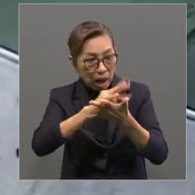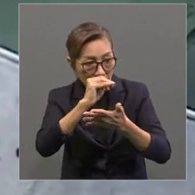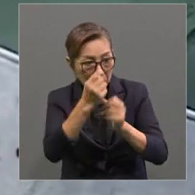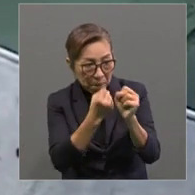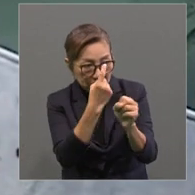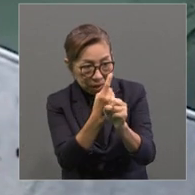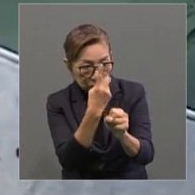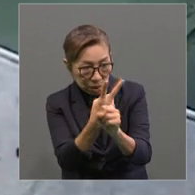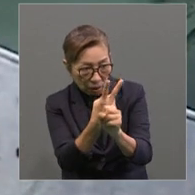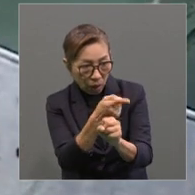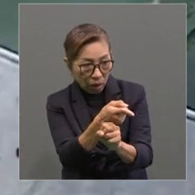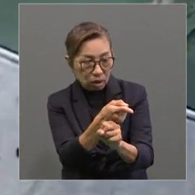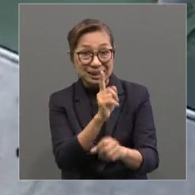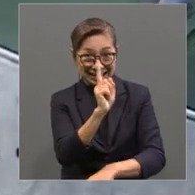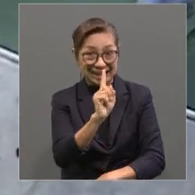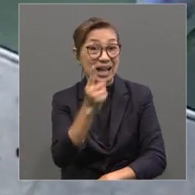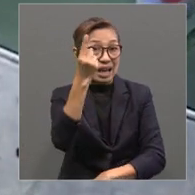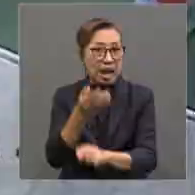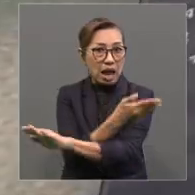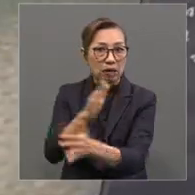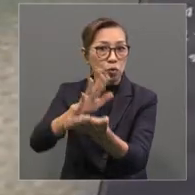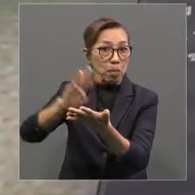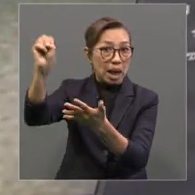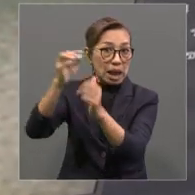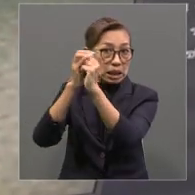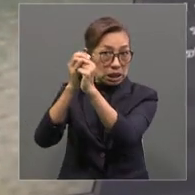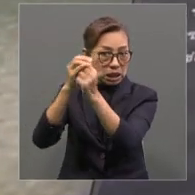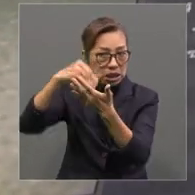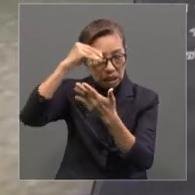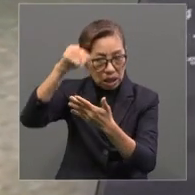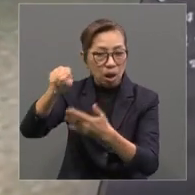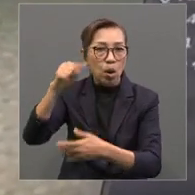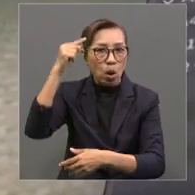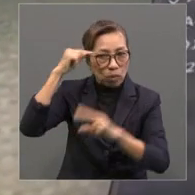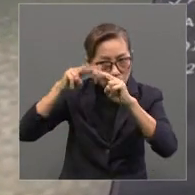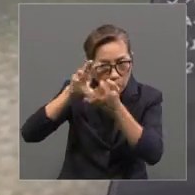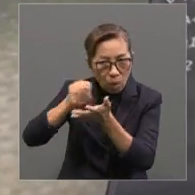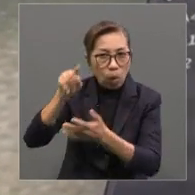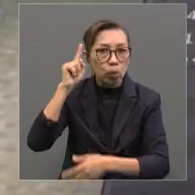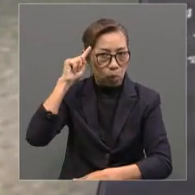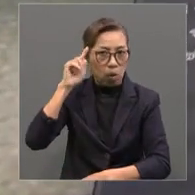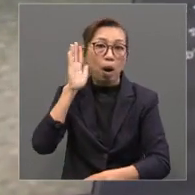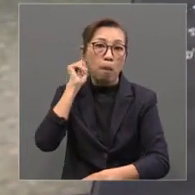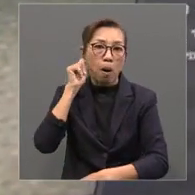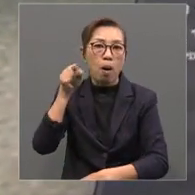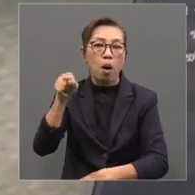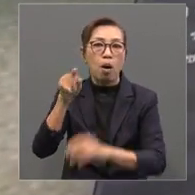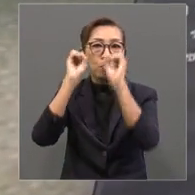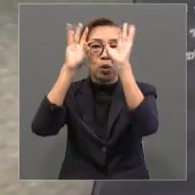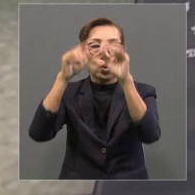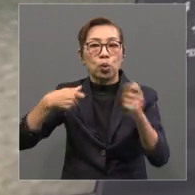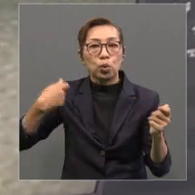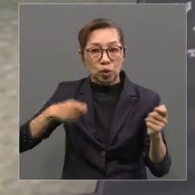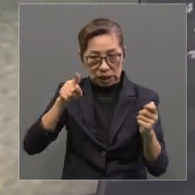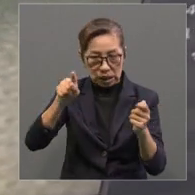ที่เรียนที่มหาวิทยาลัยในจีนรู้ว่ามีพ่อเป็นครูสอนดนตรีแล้วก็มีฐานะดีด้วยคนร้ายเนี่ยจึงล่อลวงให้นางส